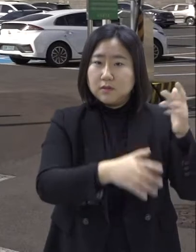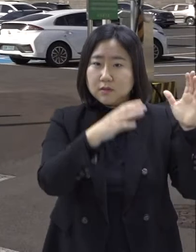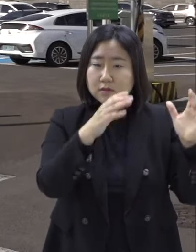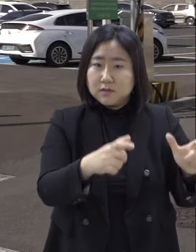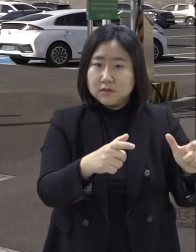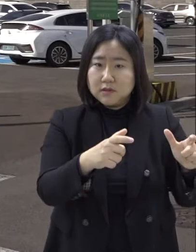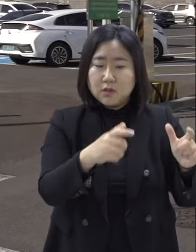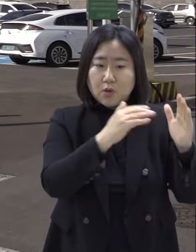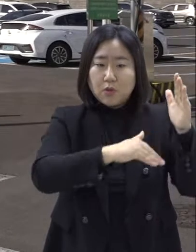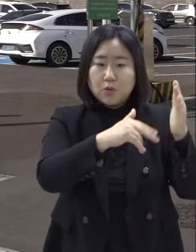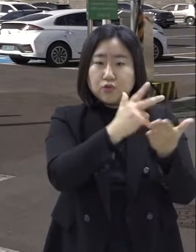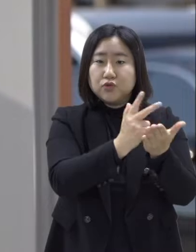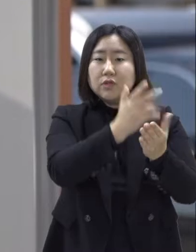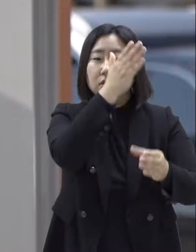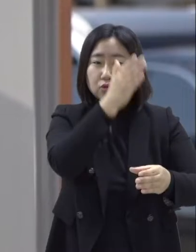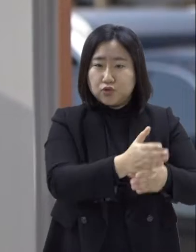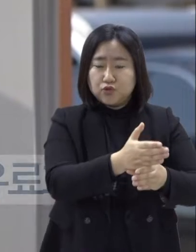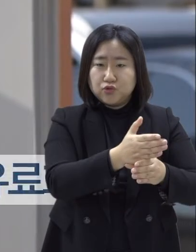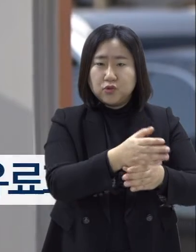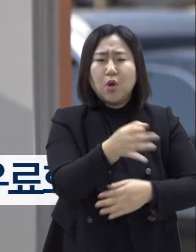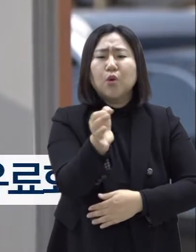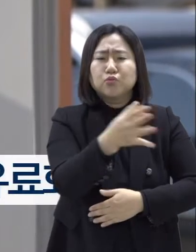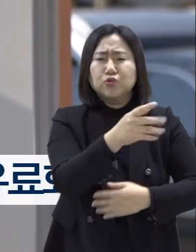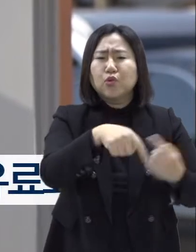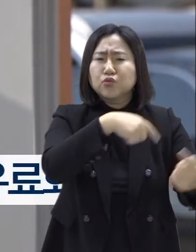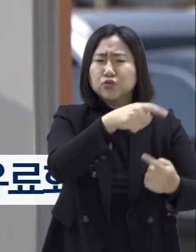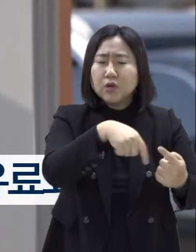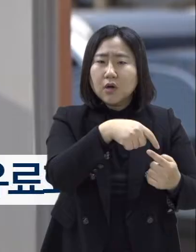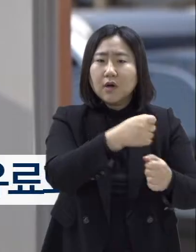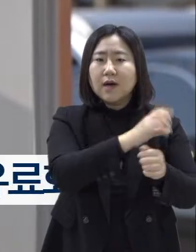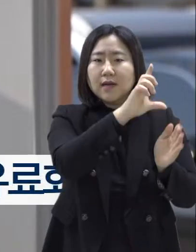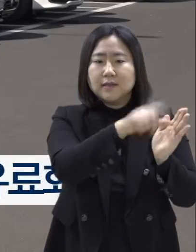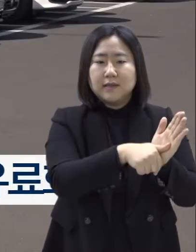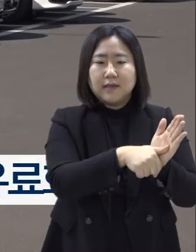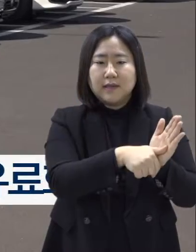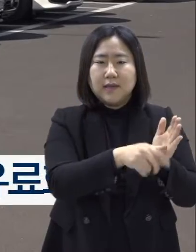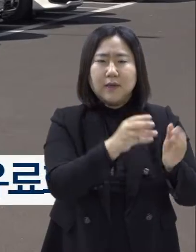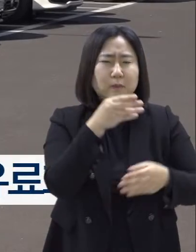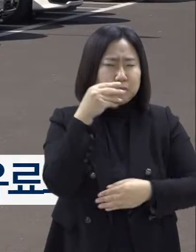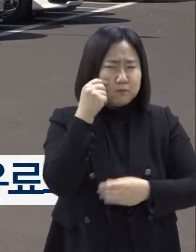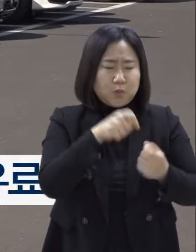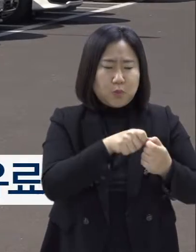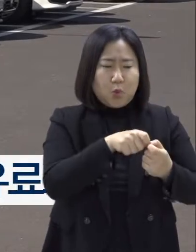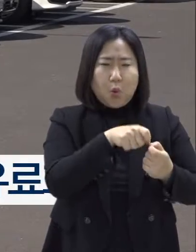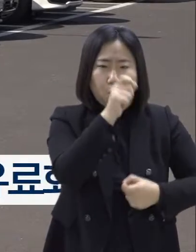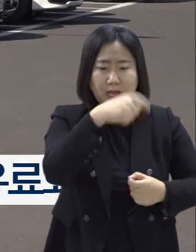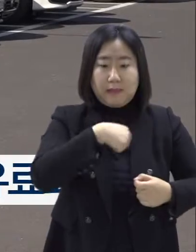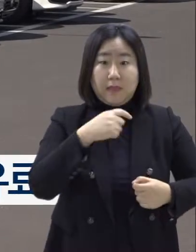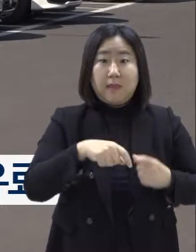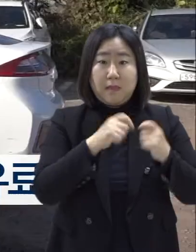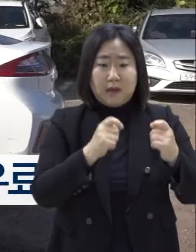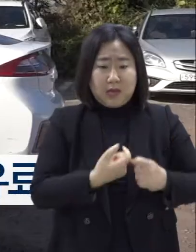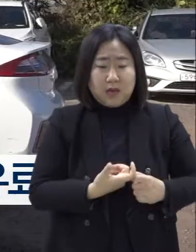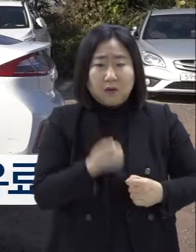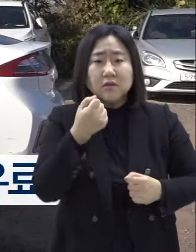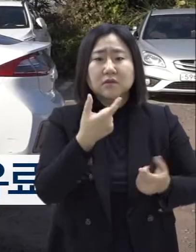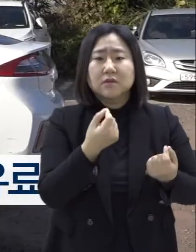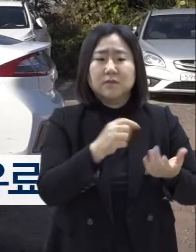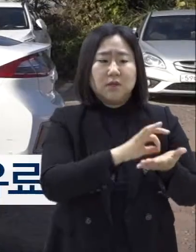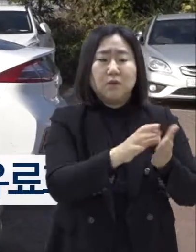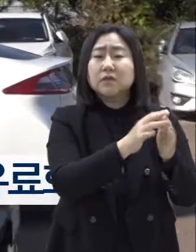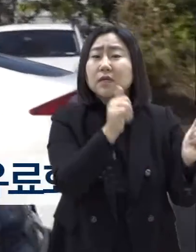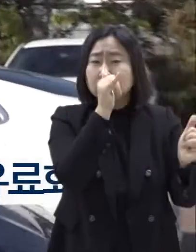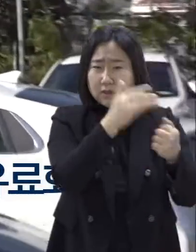일부 공영주차장에선 무료로 운영되면서 장기 주차 차량 등 주차장 사유화 문제가 불거지기도